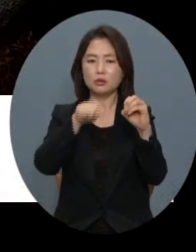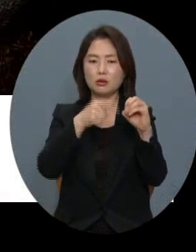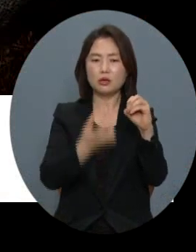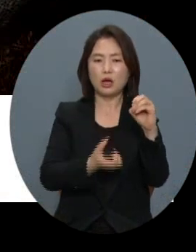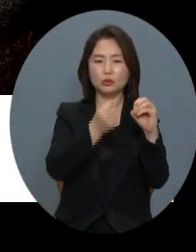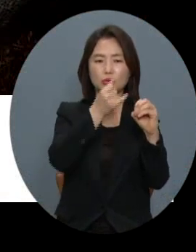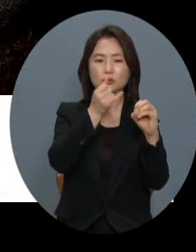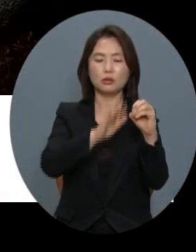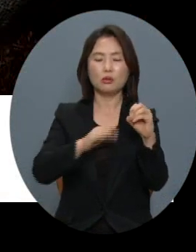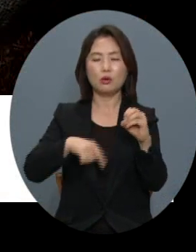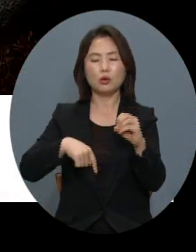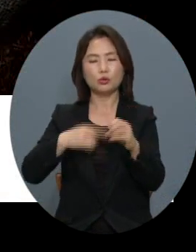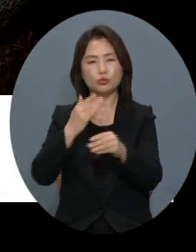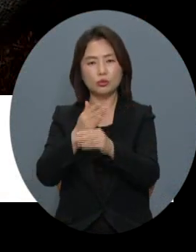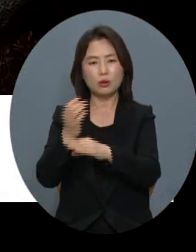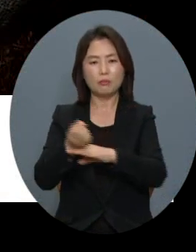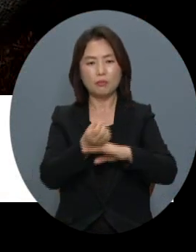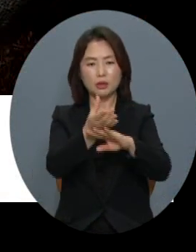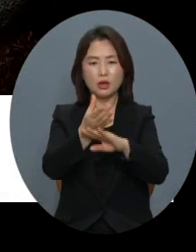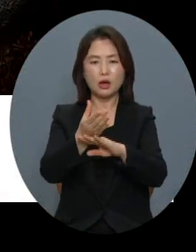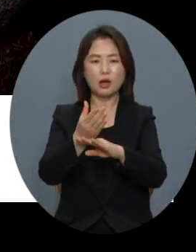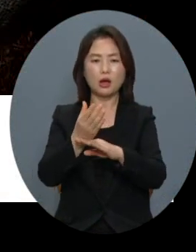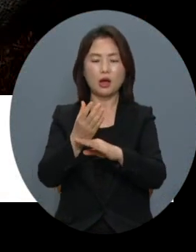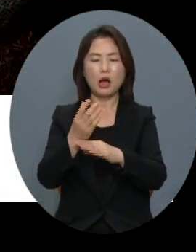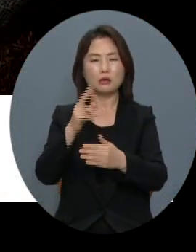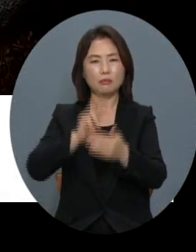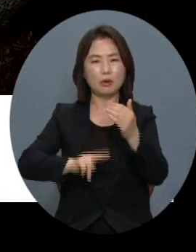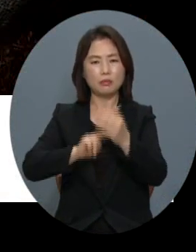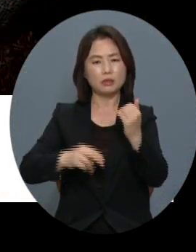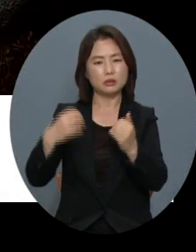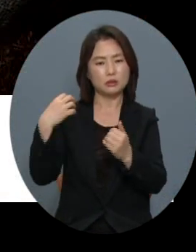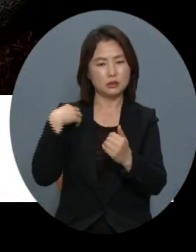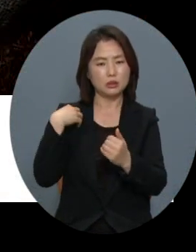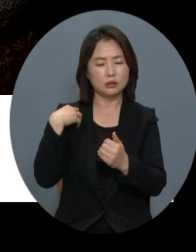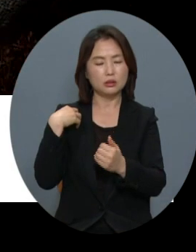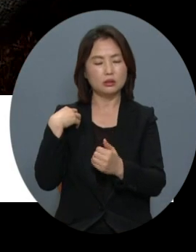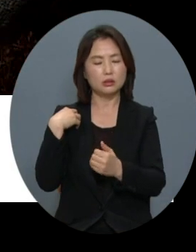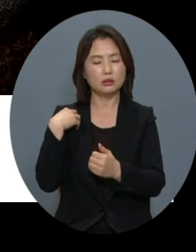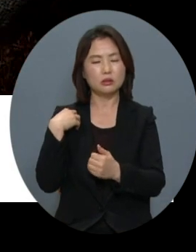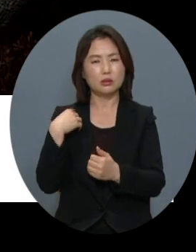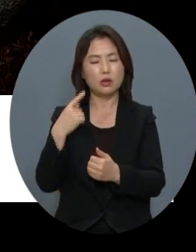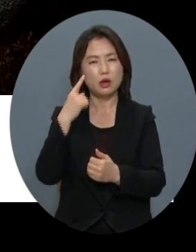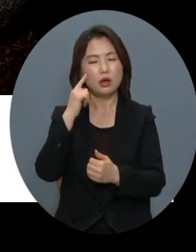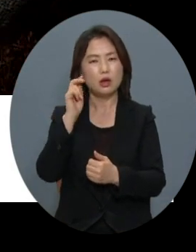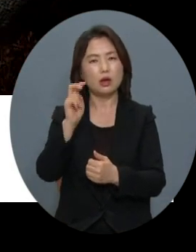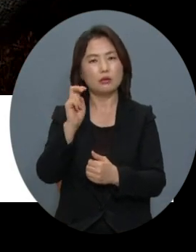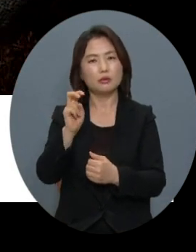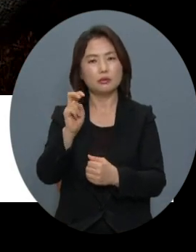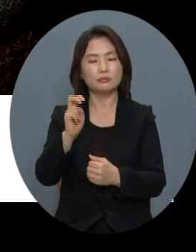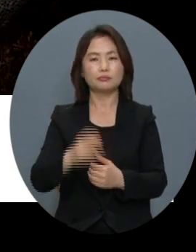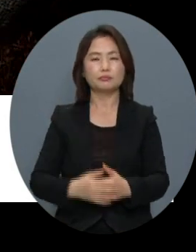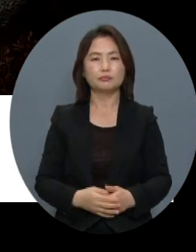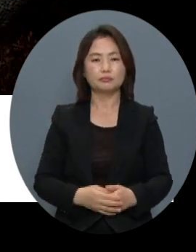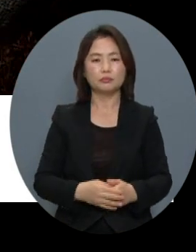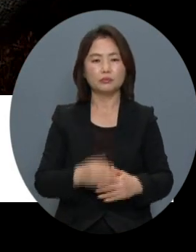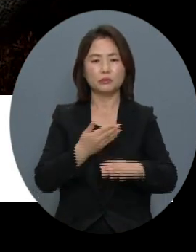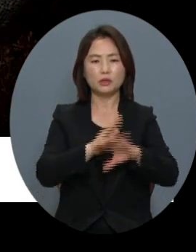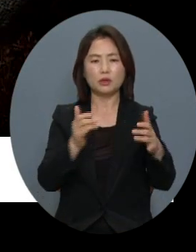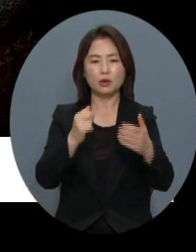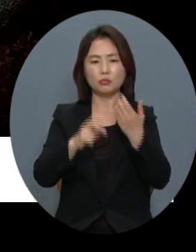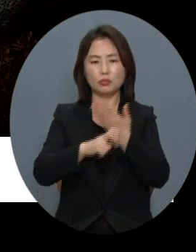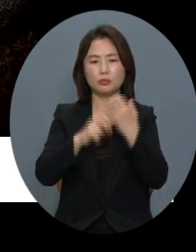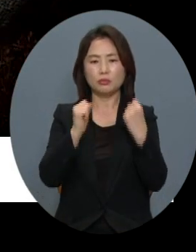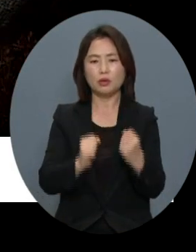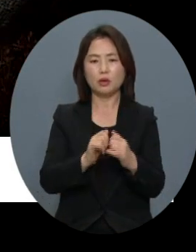있는데 중간에 이제 배달한 사람이든지 아들이 판매책이가 있겠죠. 외국인